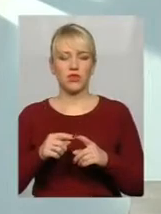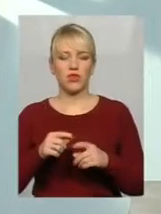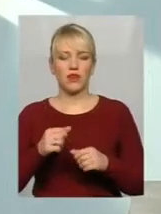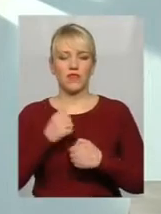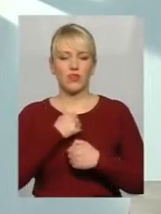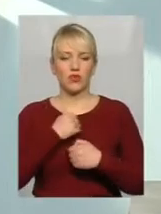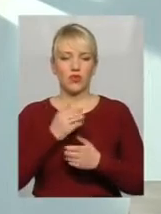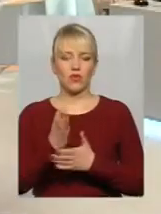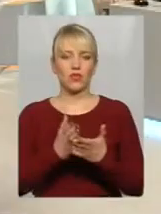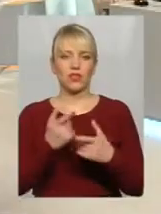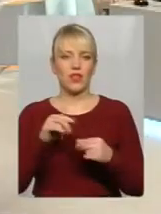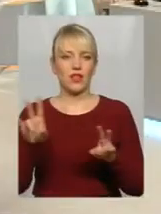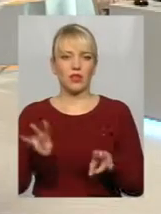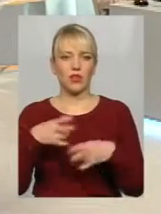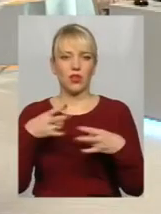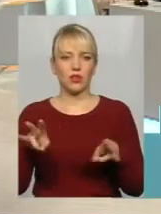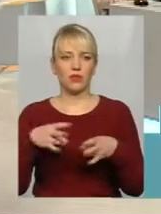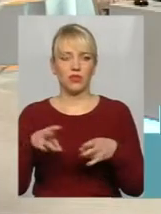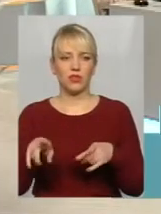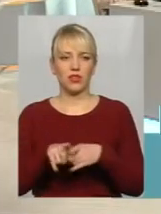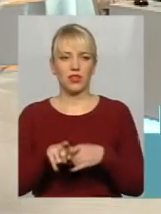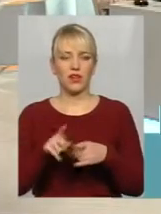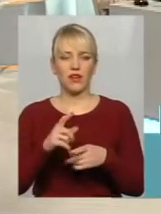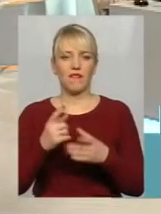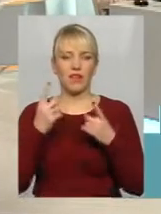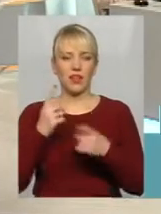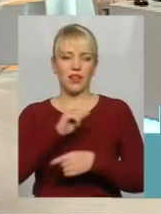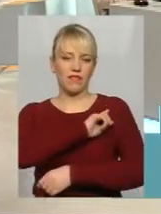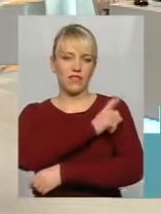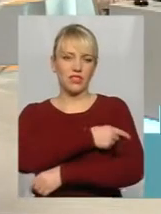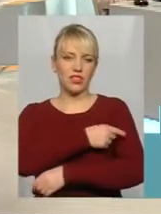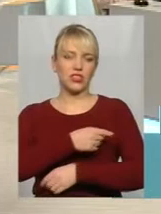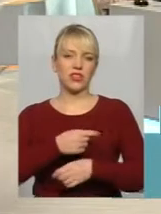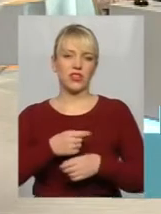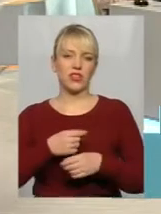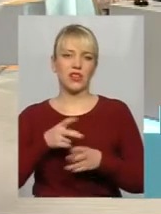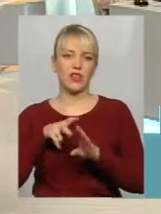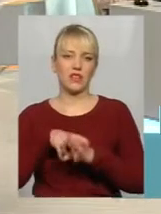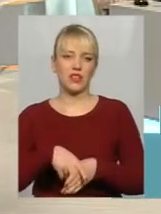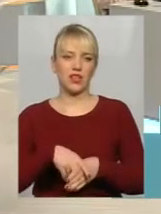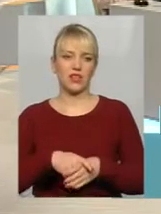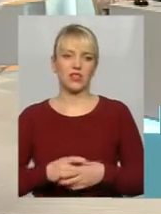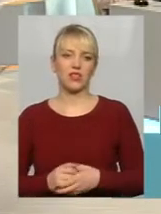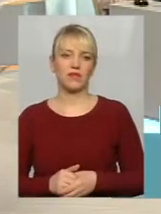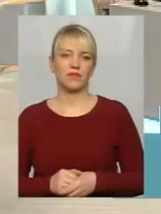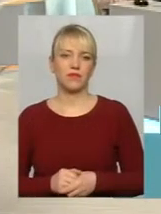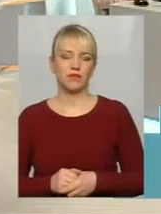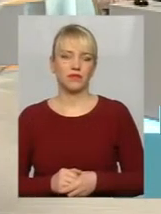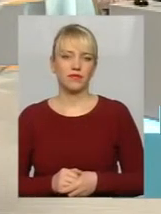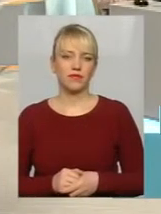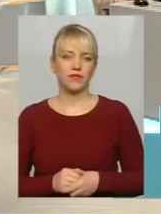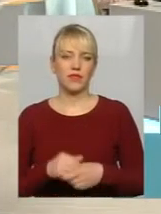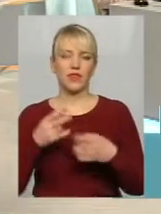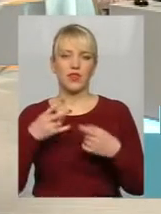потрібно, скажімо так, велике фізичне навантаження, виносливість, там, спритність, більш така досконально пригати з